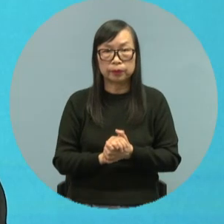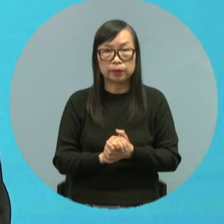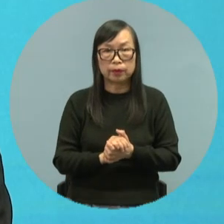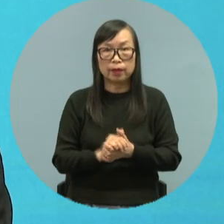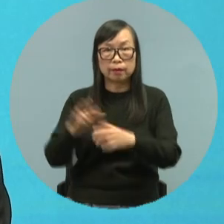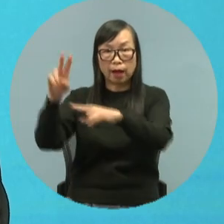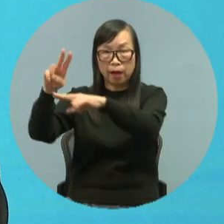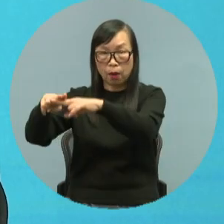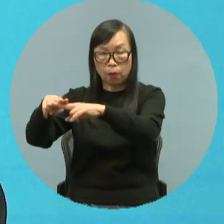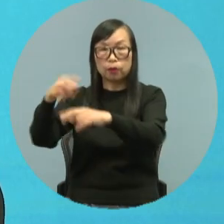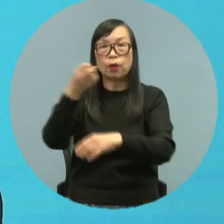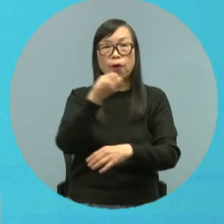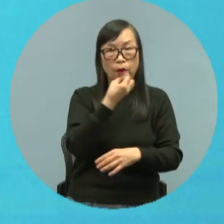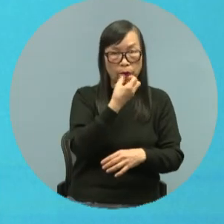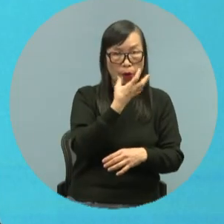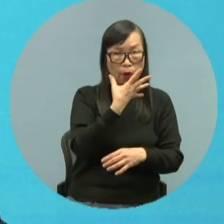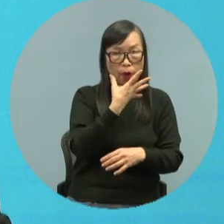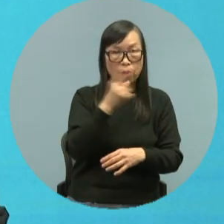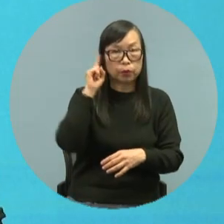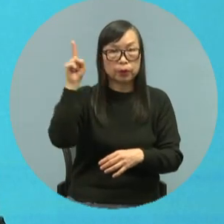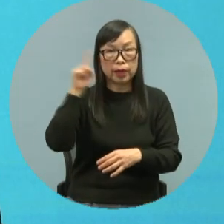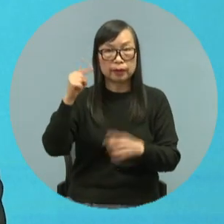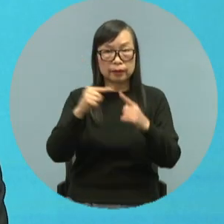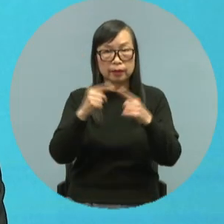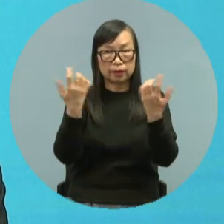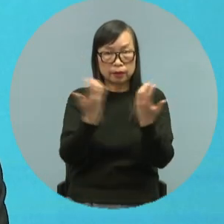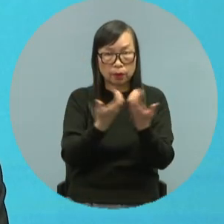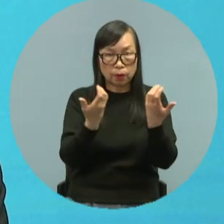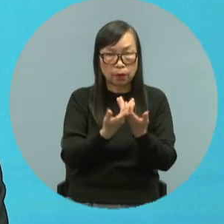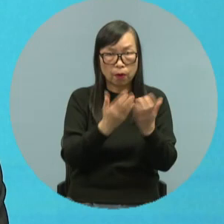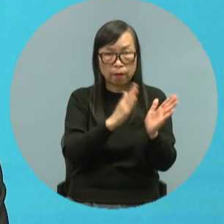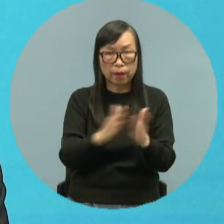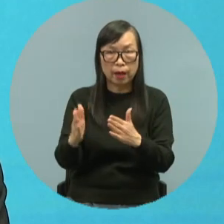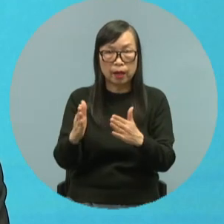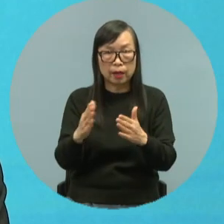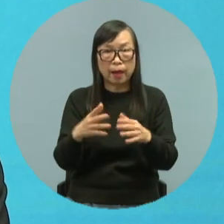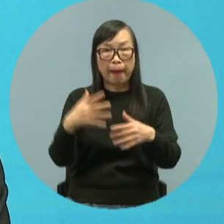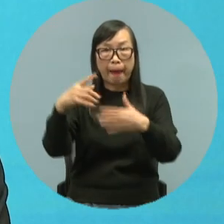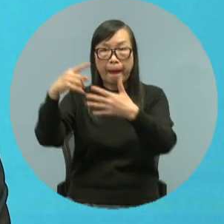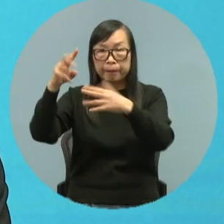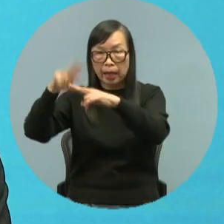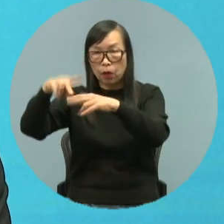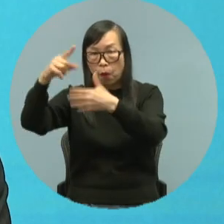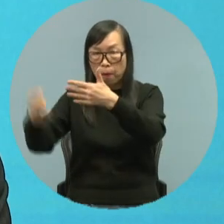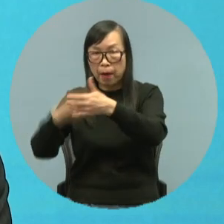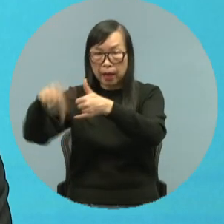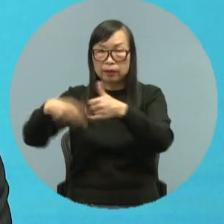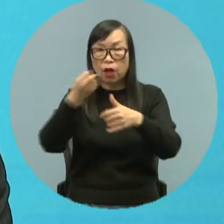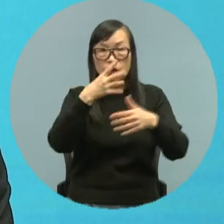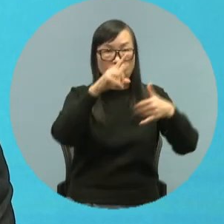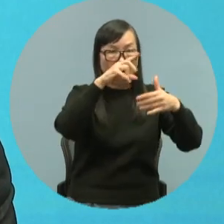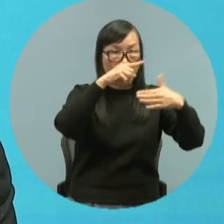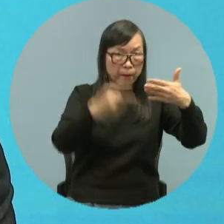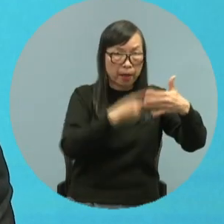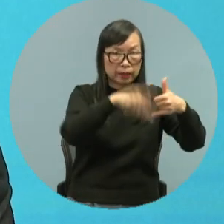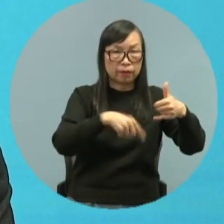北上和南下每日總人數安排各是50,000人，而